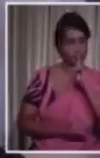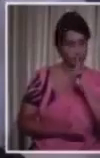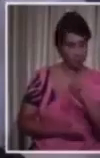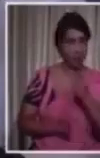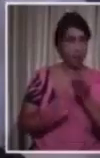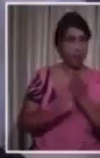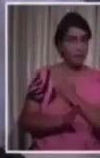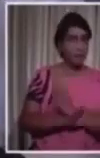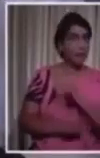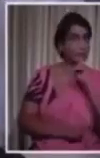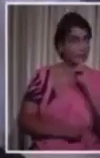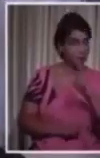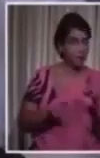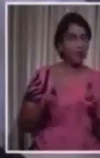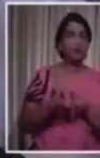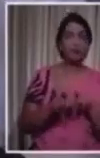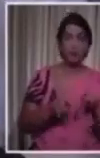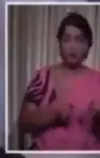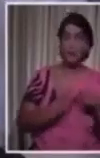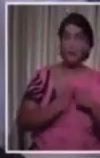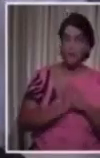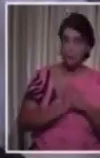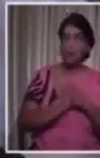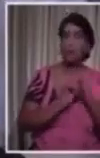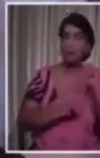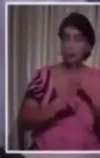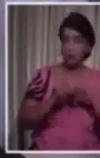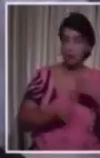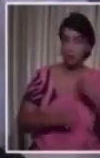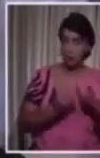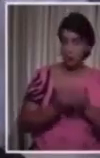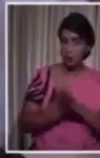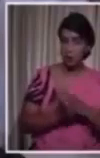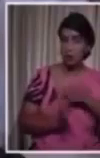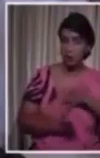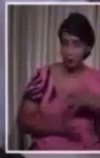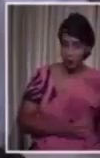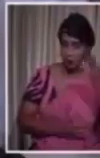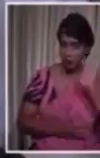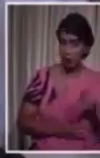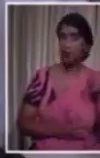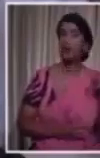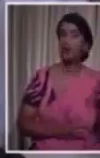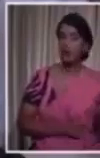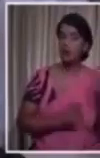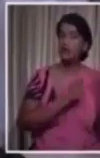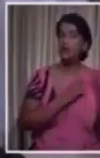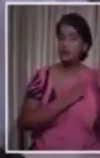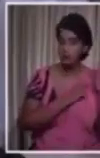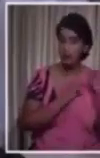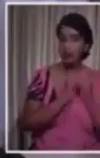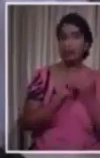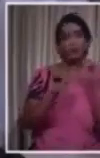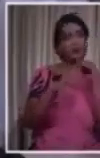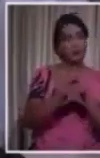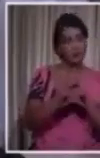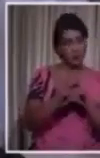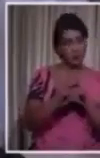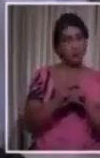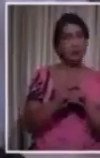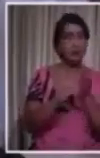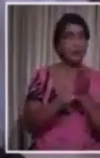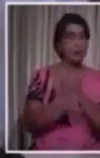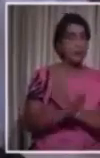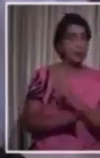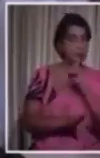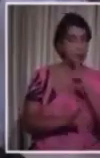peraki tanaturata mema garu sabaha visin tama thorapath kara ganu labuwoth eki tanature sewaya kirimata peraki